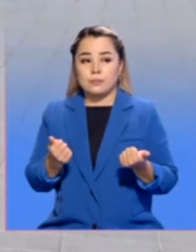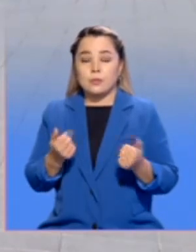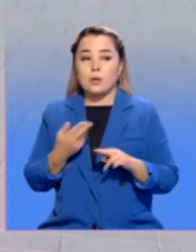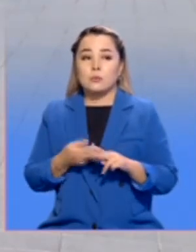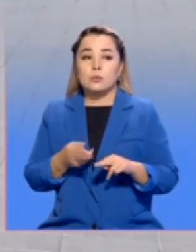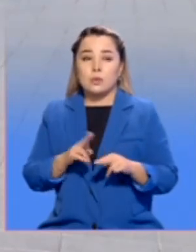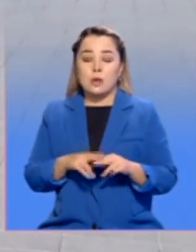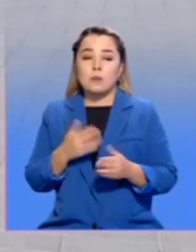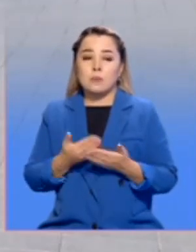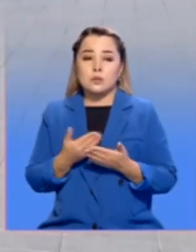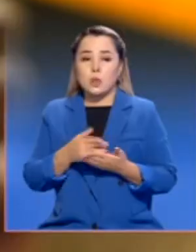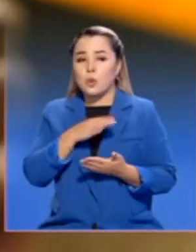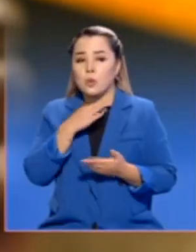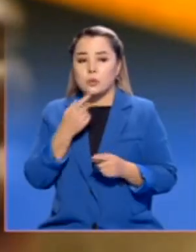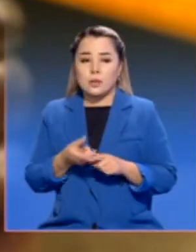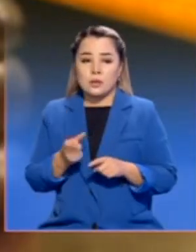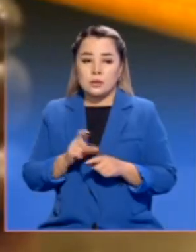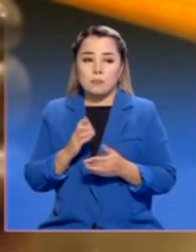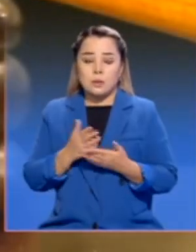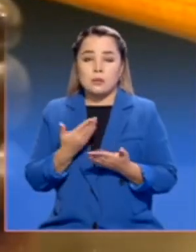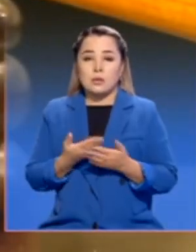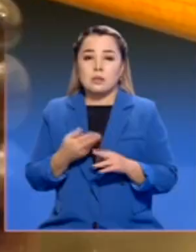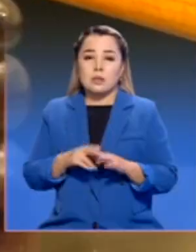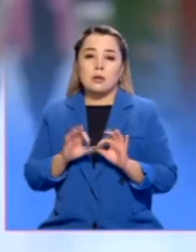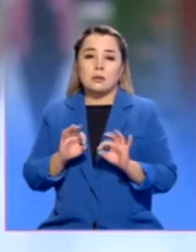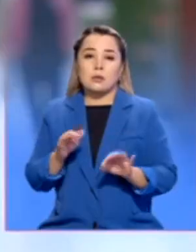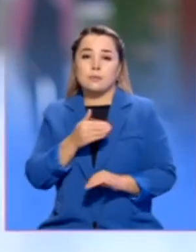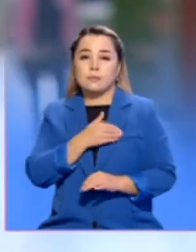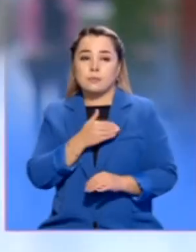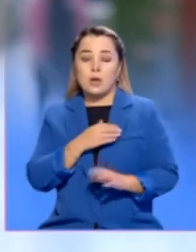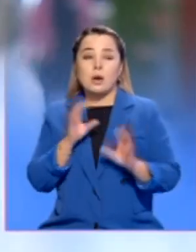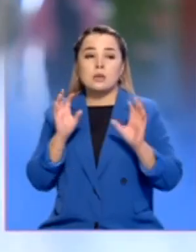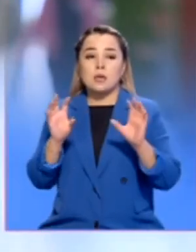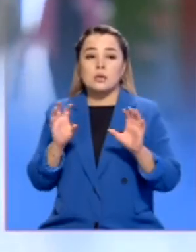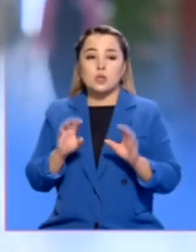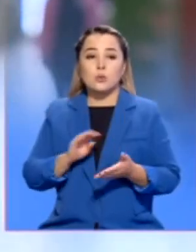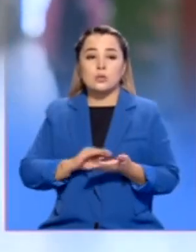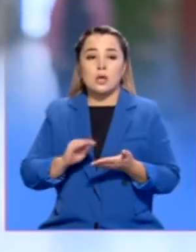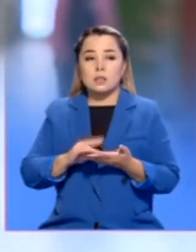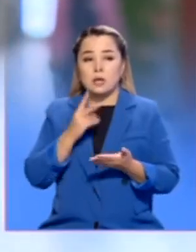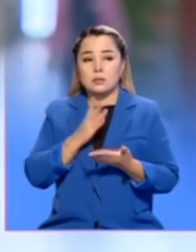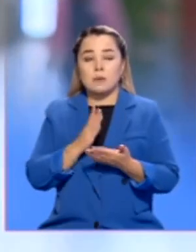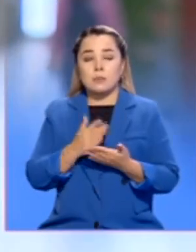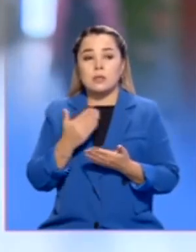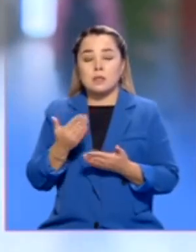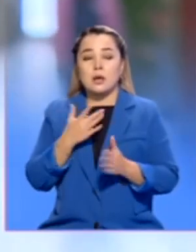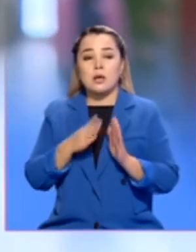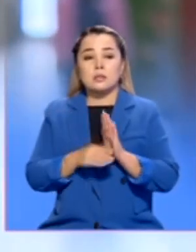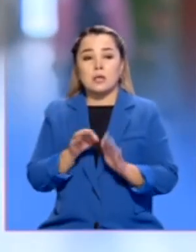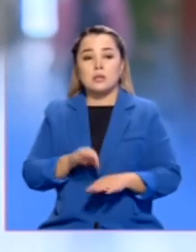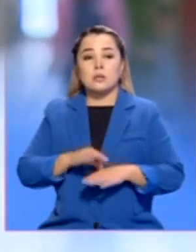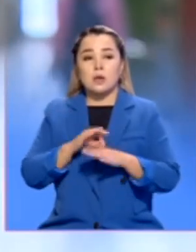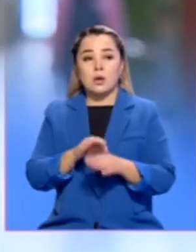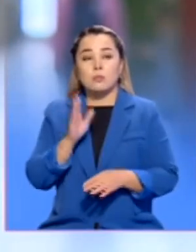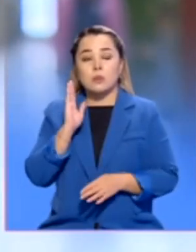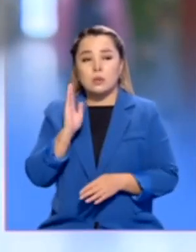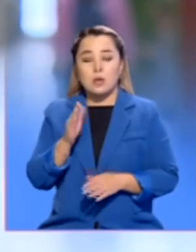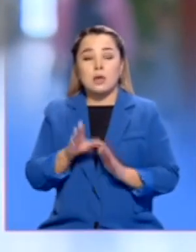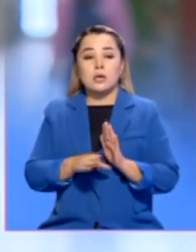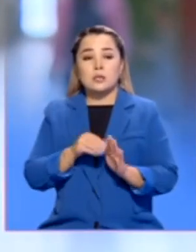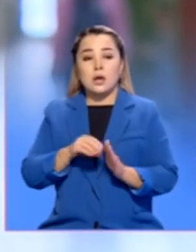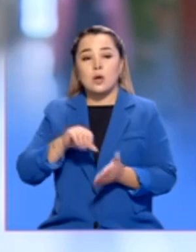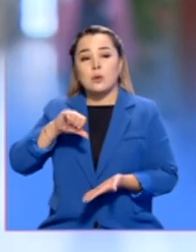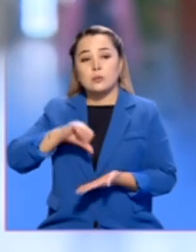Ондай мысалдар өте көп. Мысал ретінде айтайын, конституция жазылған, сен сайлана аласың және